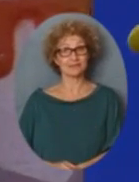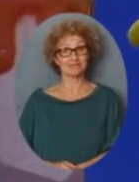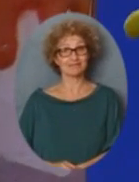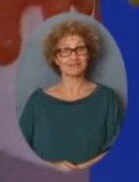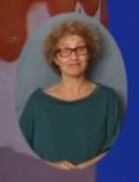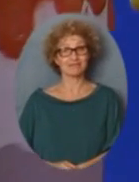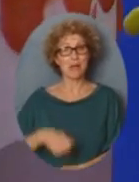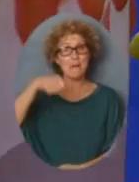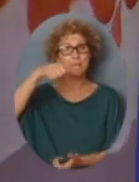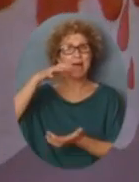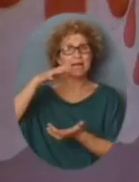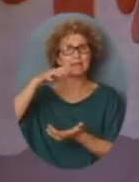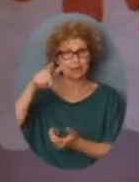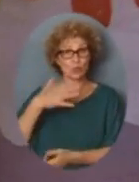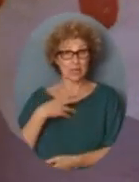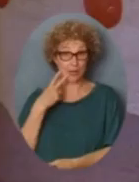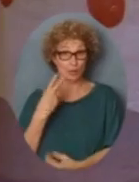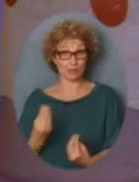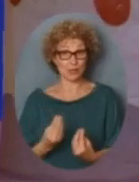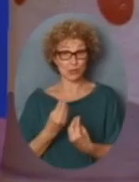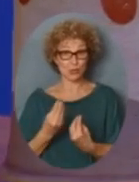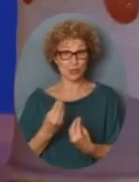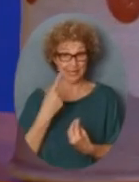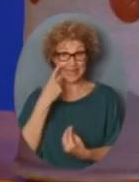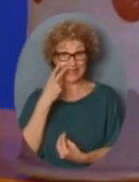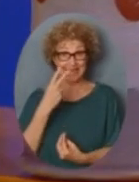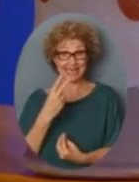פחית, פחית, רוצה לראות משהו? תראי.